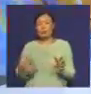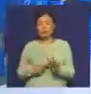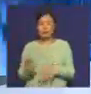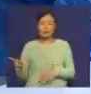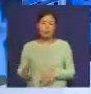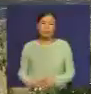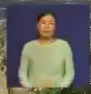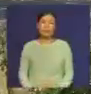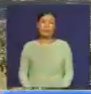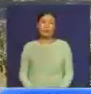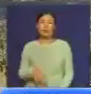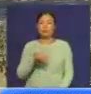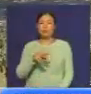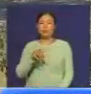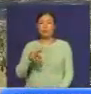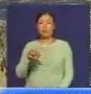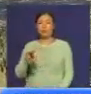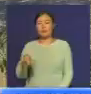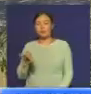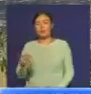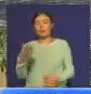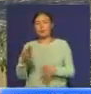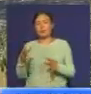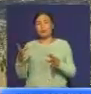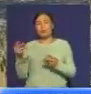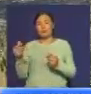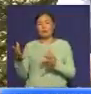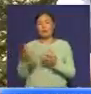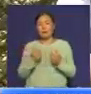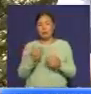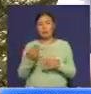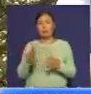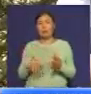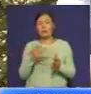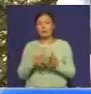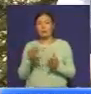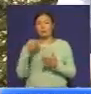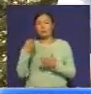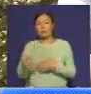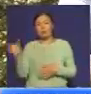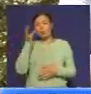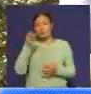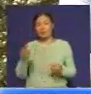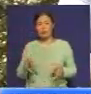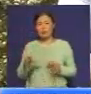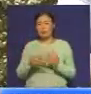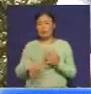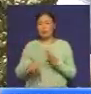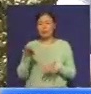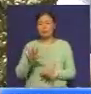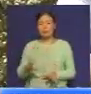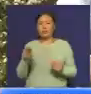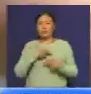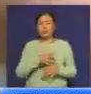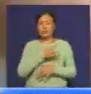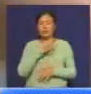материалда. Тілепберді Малаев өтемақысын алып Ақтау қаласынан үй сатып алған. Сауатты маман жерде қалмайды. Іздесең екі қолға бір